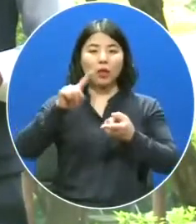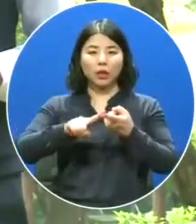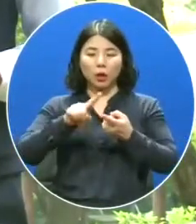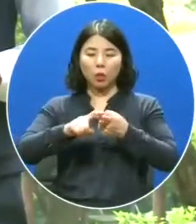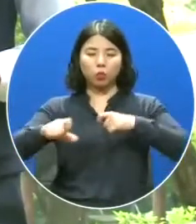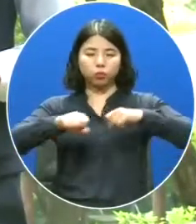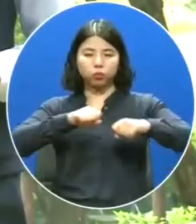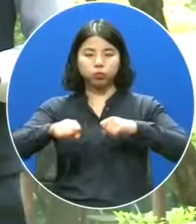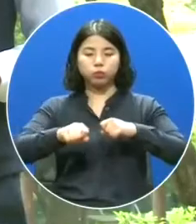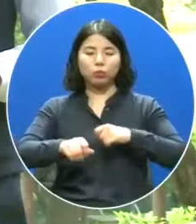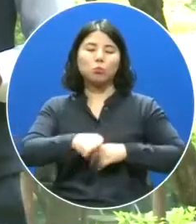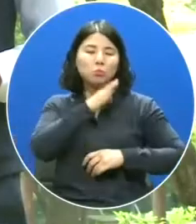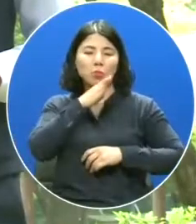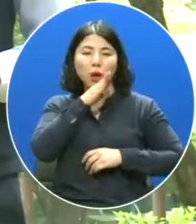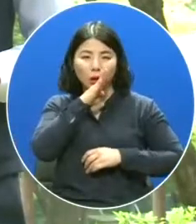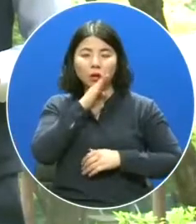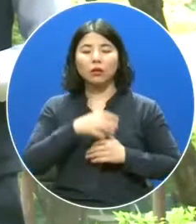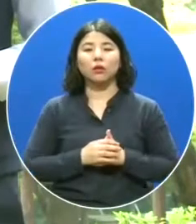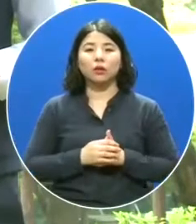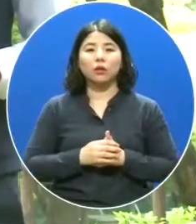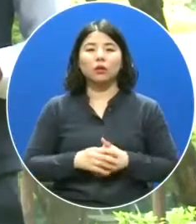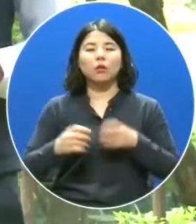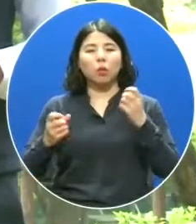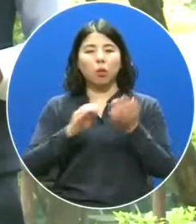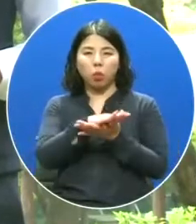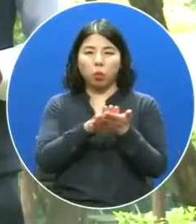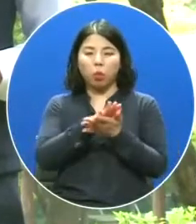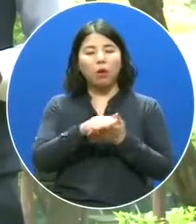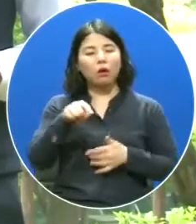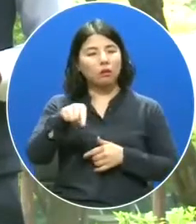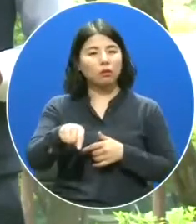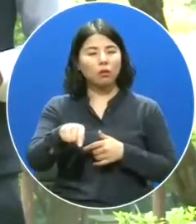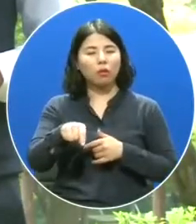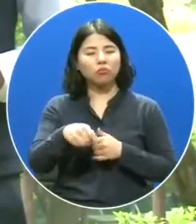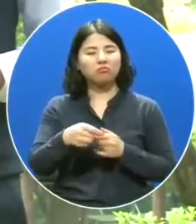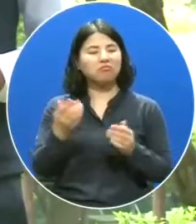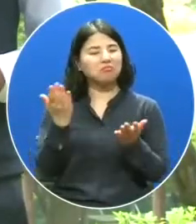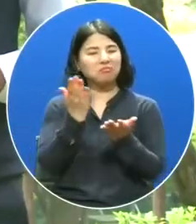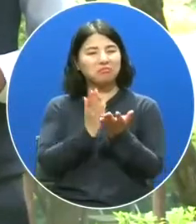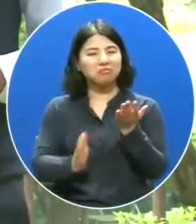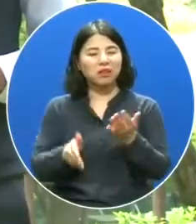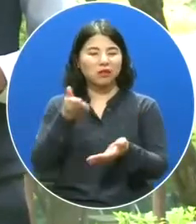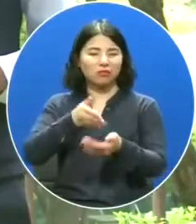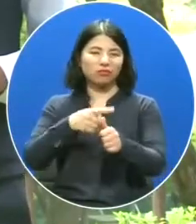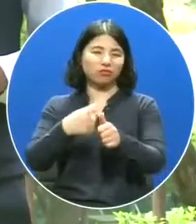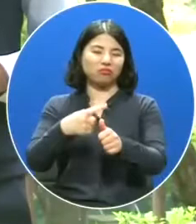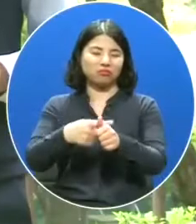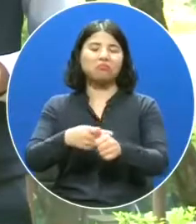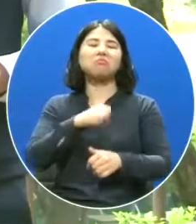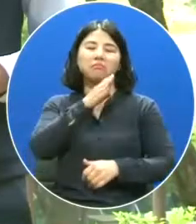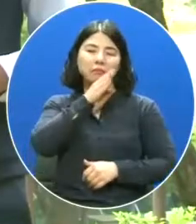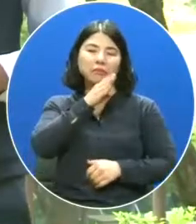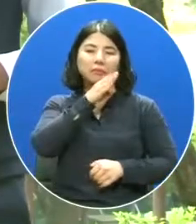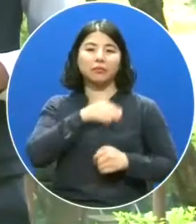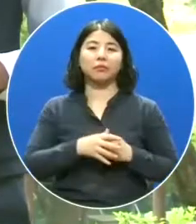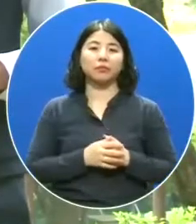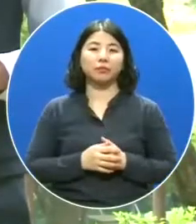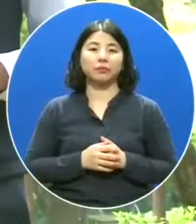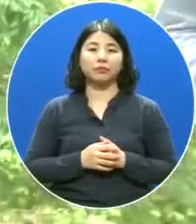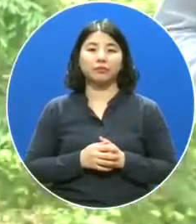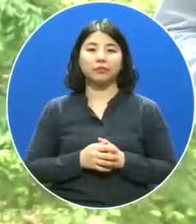지침대로 행동해도 모자랄 시기에 유흥을 즐기는 행동이 부적절하다는 언론의 비판은 타당합니다.